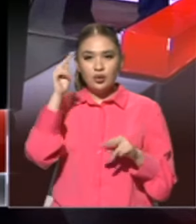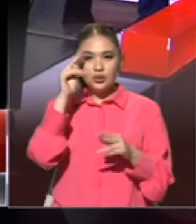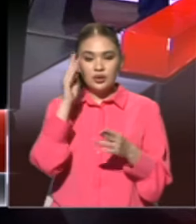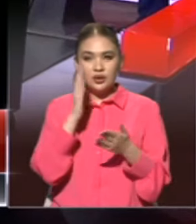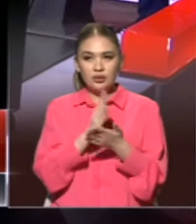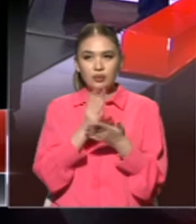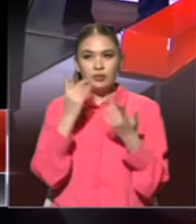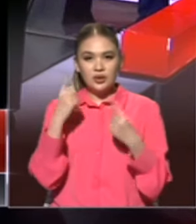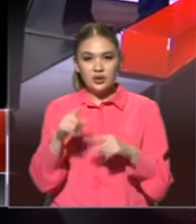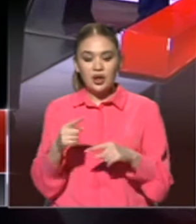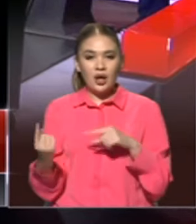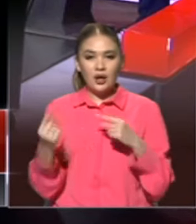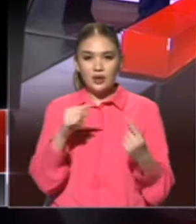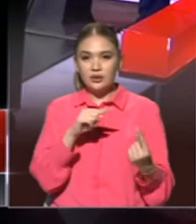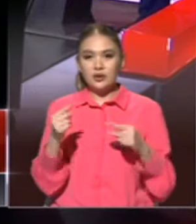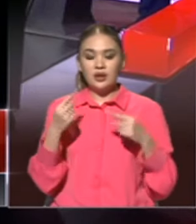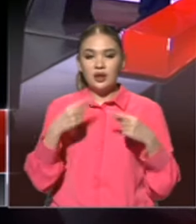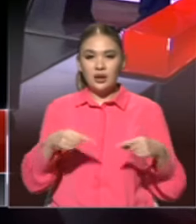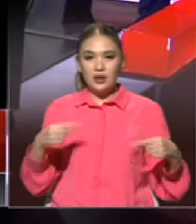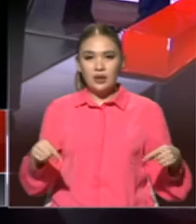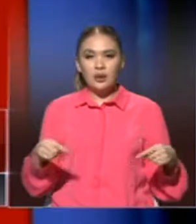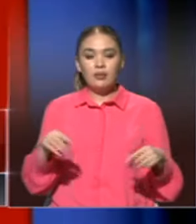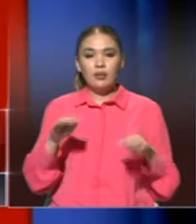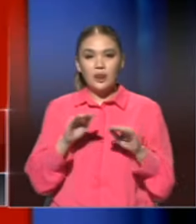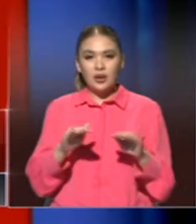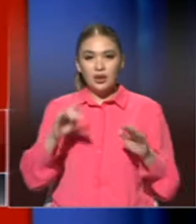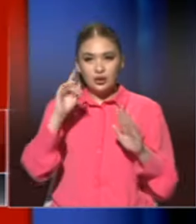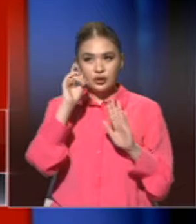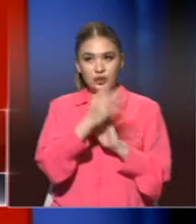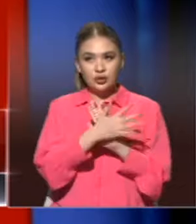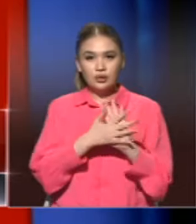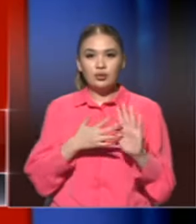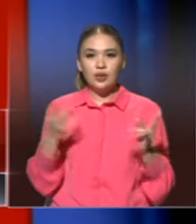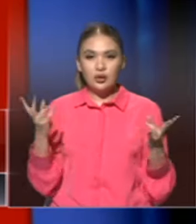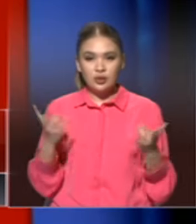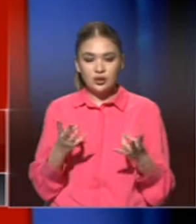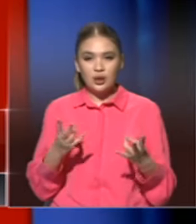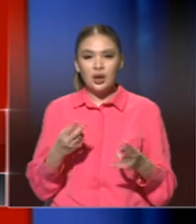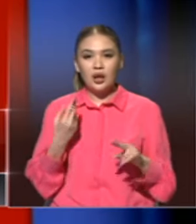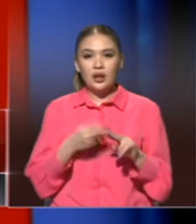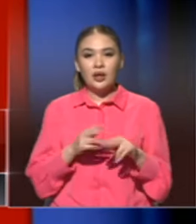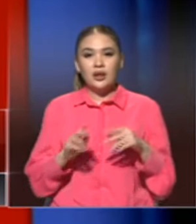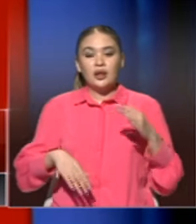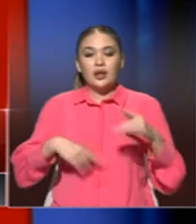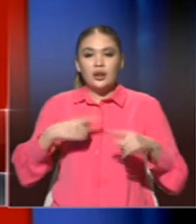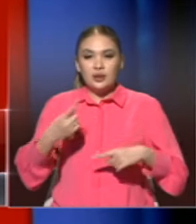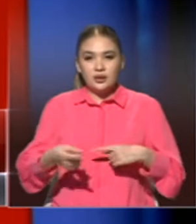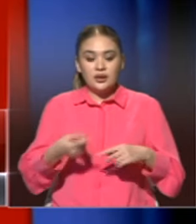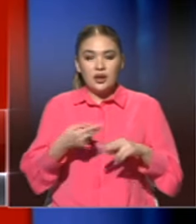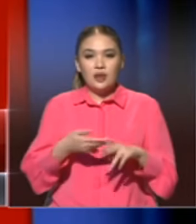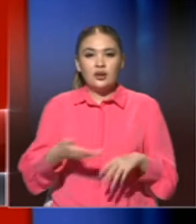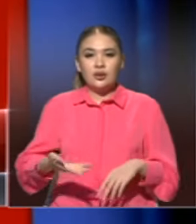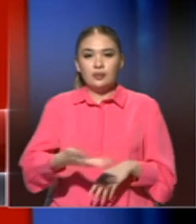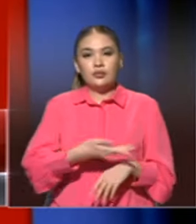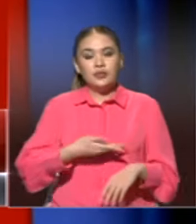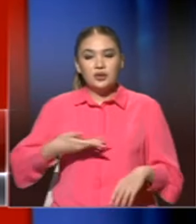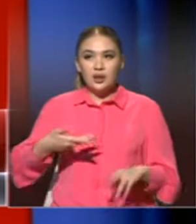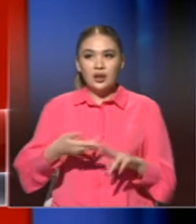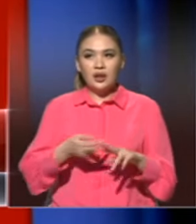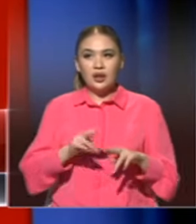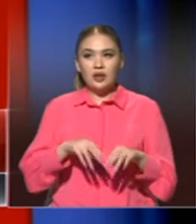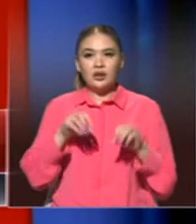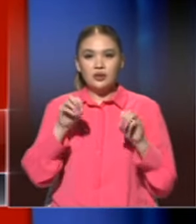бар. Енді екеуінің арасында айырмашылықты балалар түсініп қалғандай қазіргі таңда. Келесі мәселе, біз енді жаңа